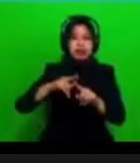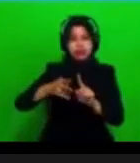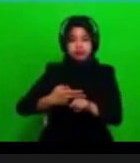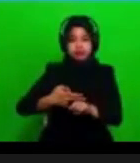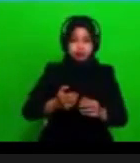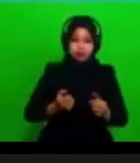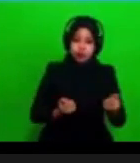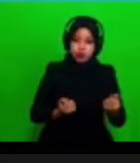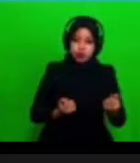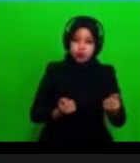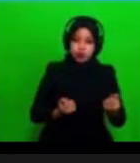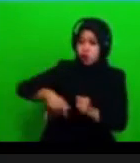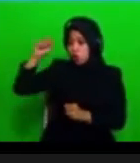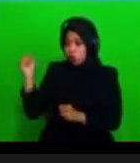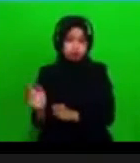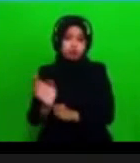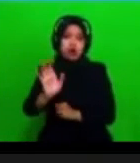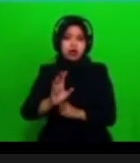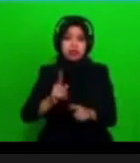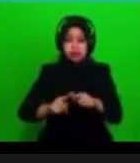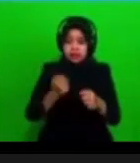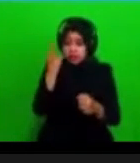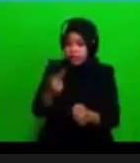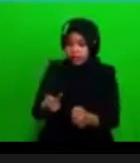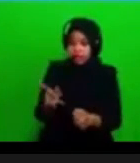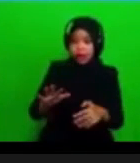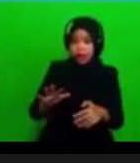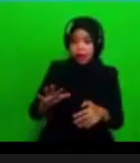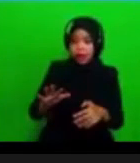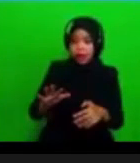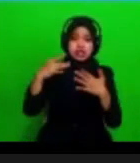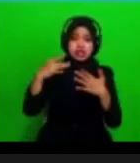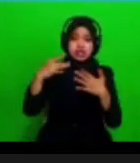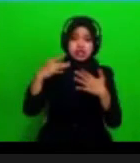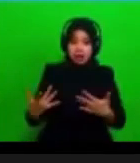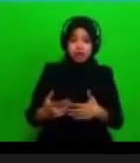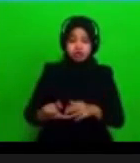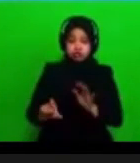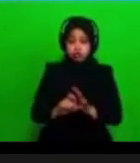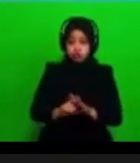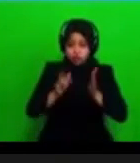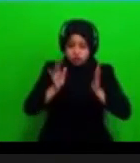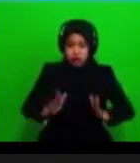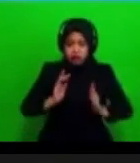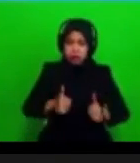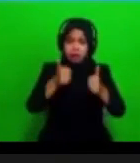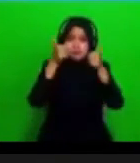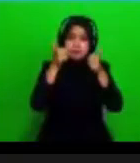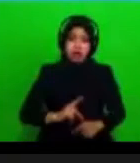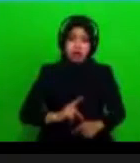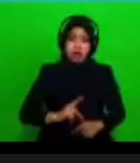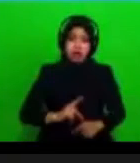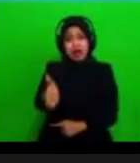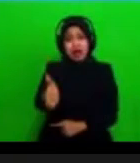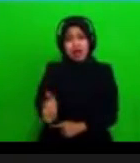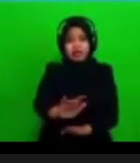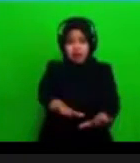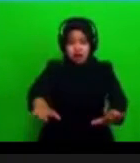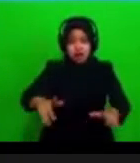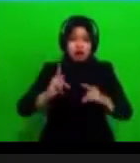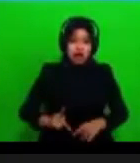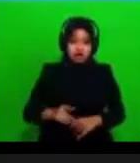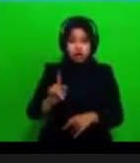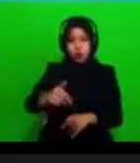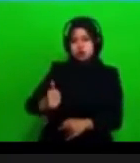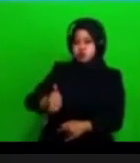bukan menghukum, dan berdasarkan portofolio capaian. Bahkan anak yang bersikap baik itu harus punya nilai yang baik. Jangan